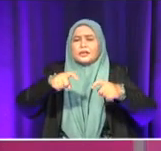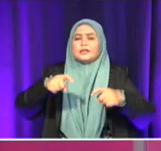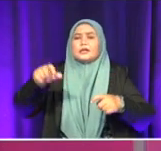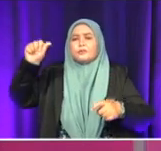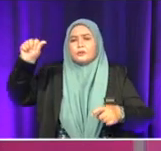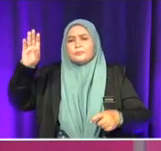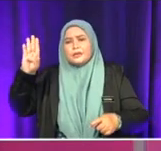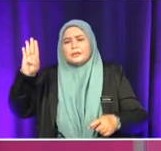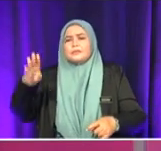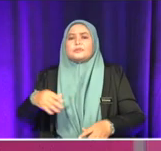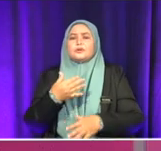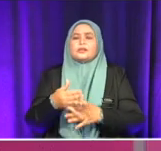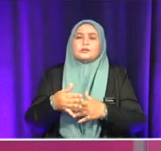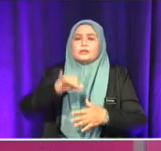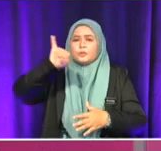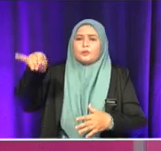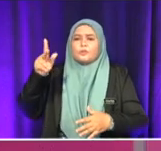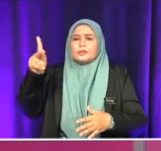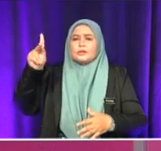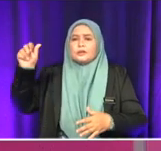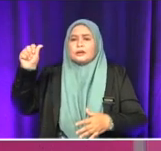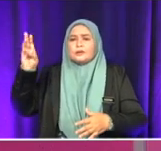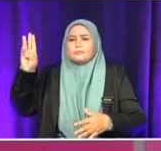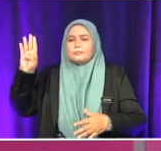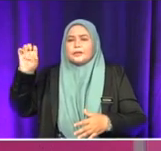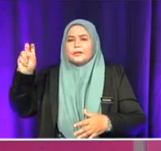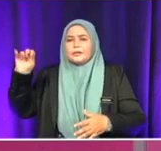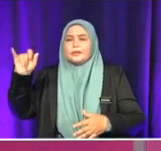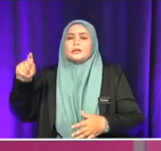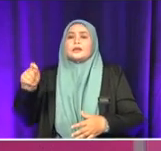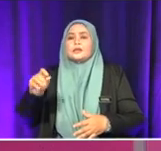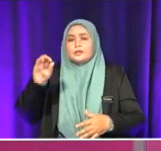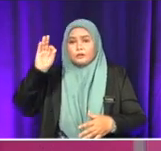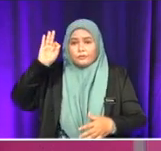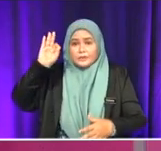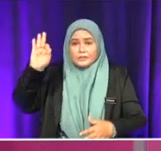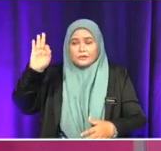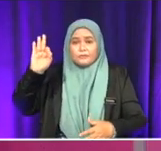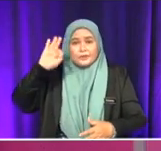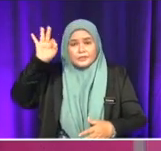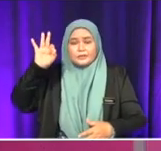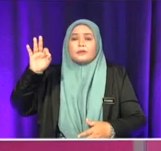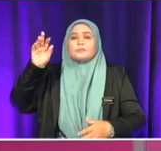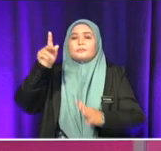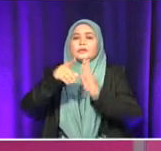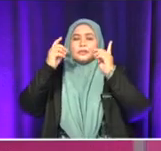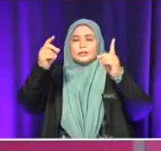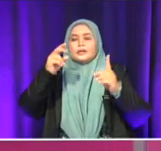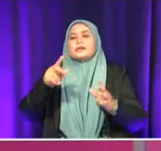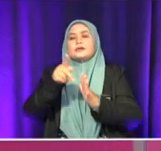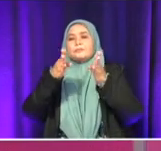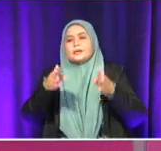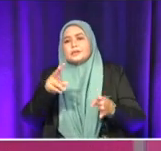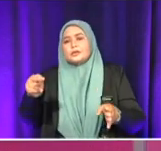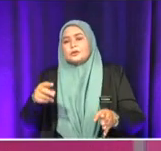mengenai jawatan kuasa kabinet dan juga akta pendidikan No 1 lagi falsafah pendidikan kebangsaan Oke untuk seiman ini